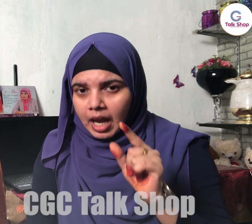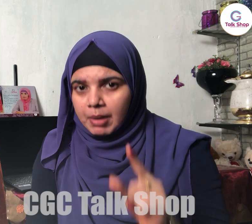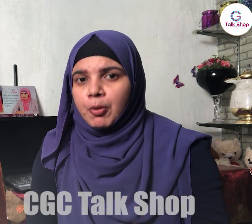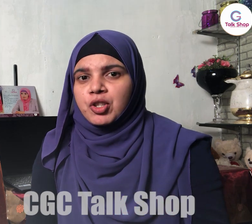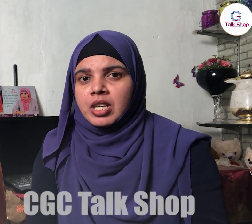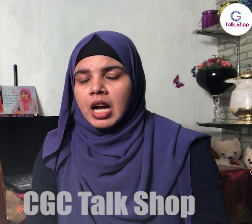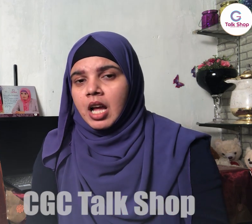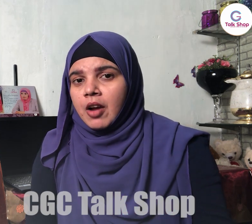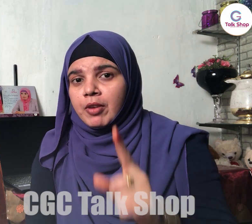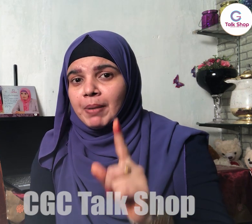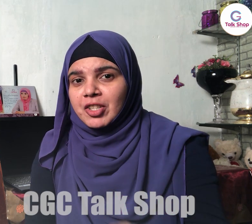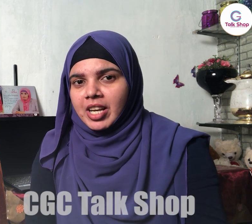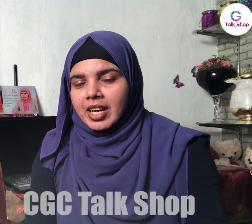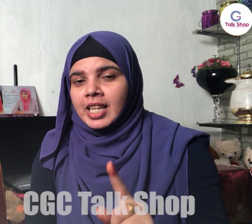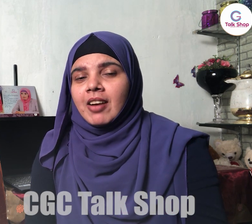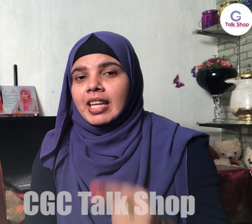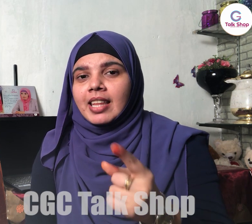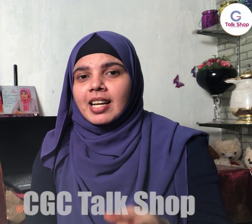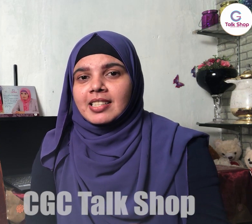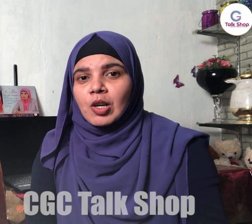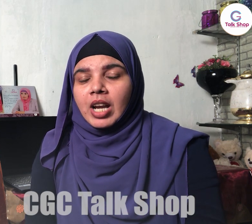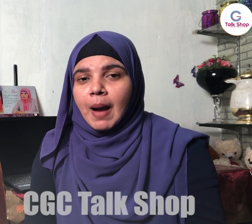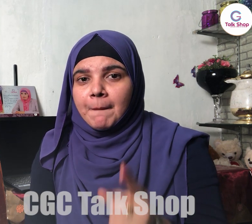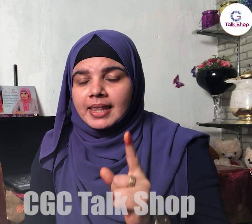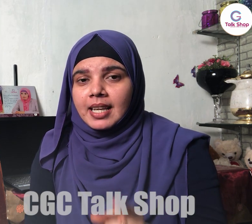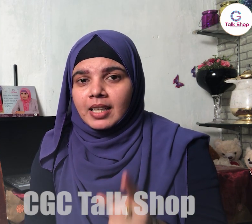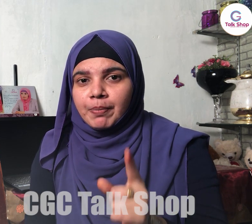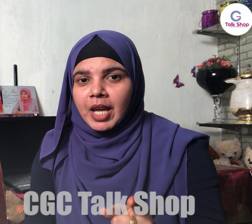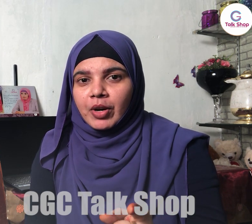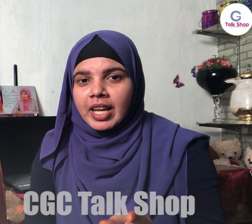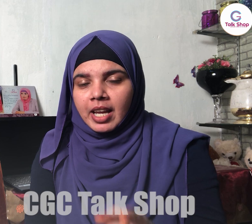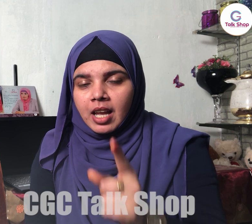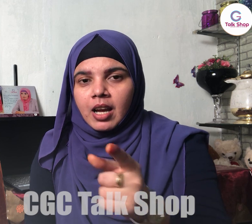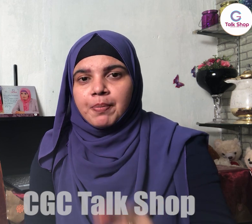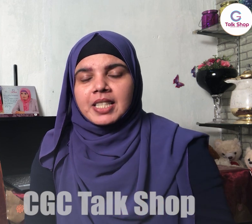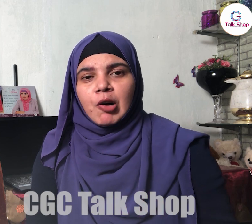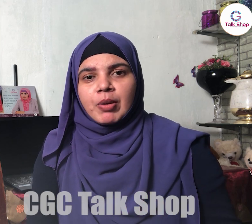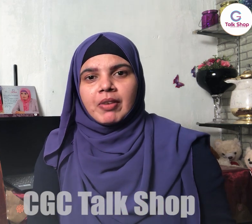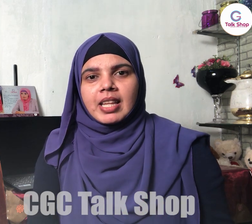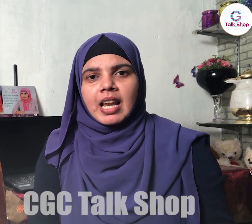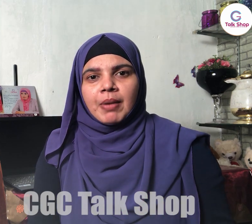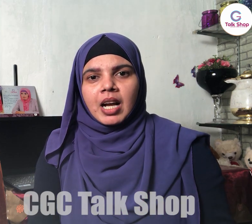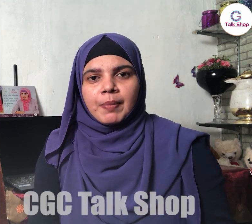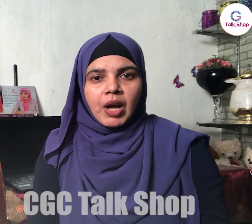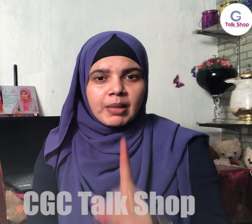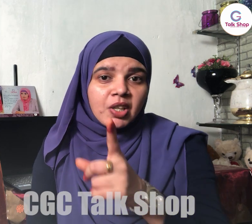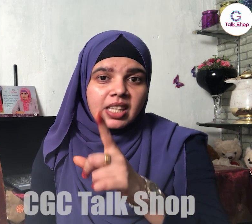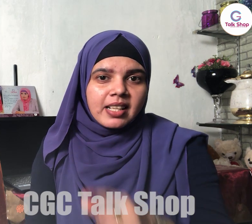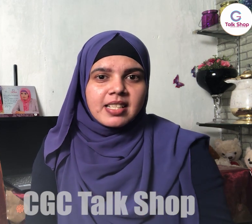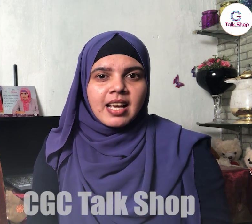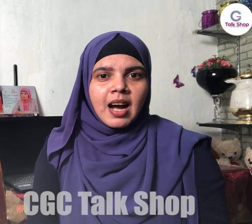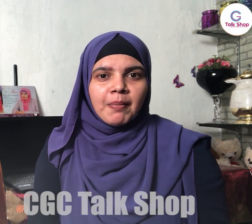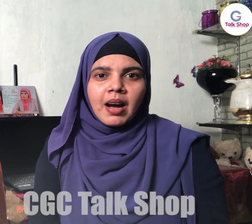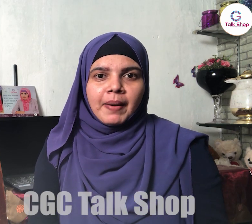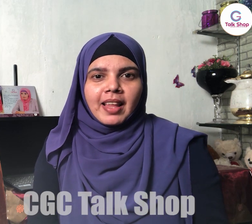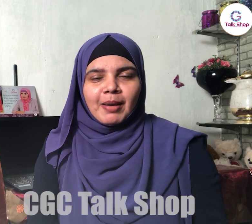இங்க இல்லாம போச்சுன்னா விபக்ஷ அதாவது எதிர்கட்சியில உள்ள 54 பேருடைய பிரஜா உரிமை வந்து இல்லாமலாக்கப்படும். அதை மட்டும்